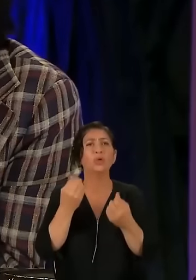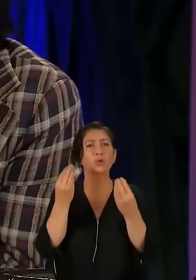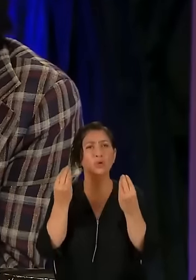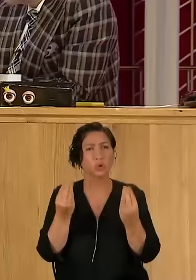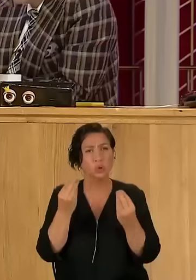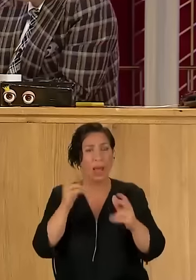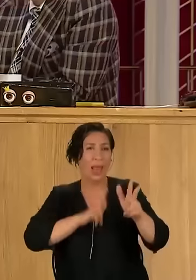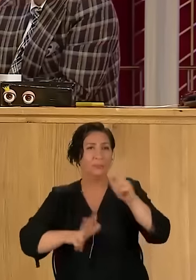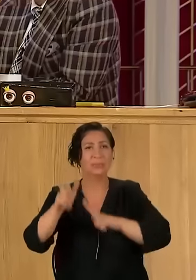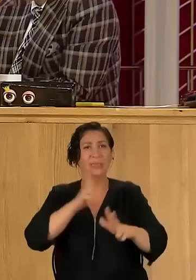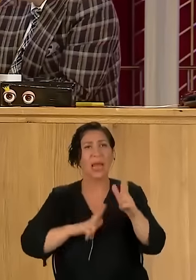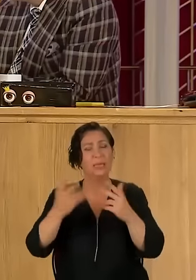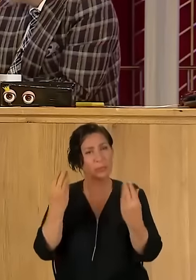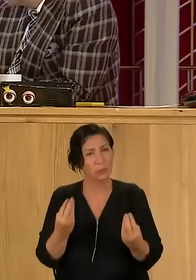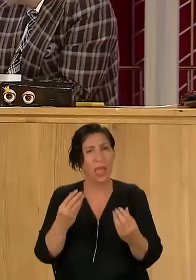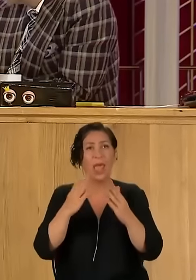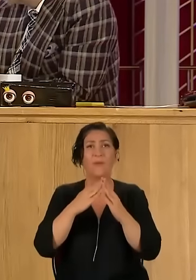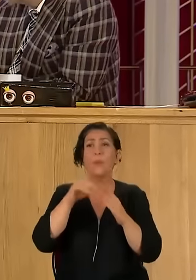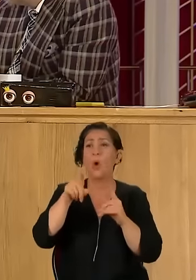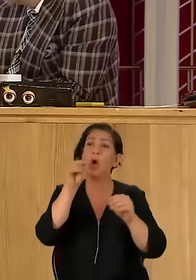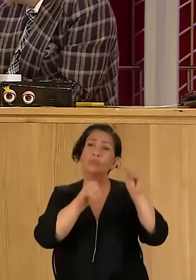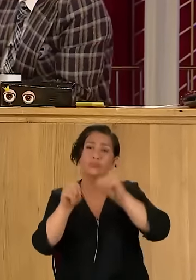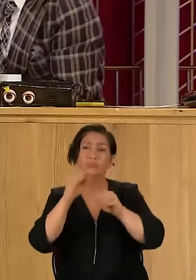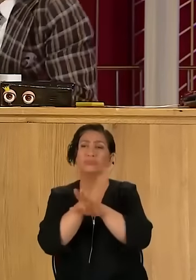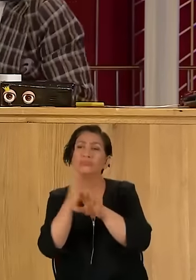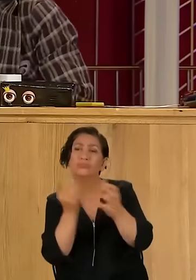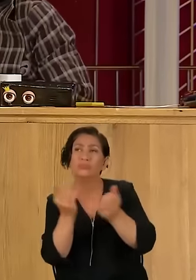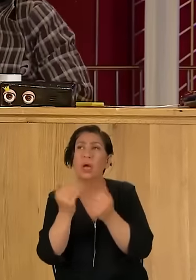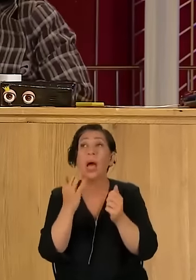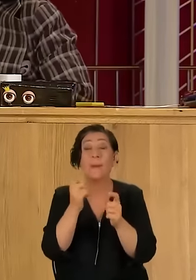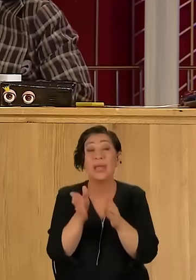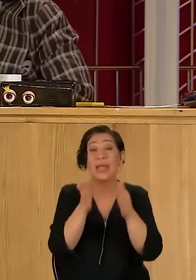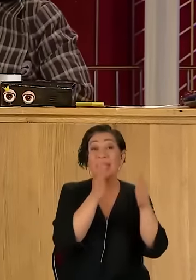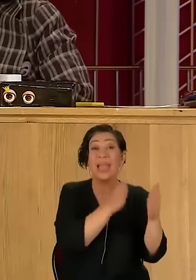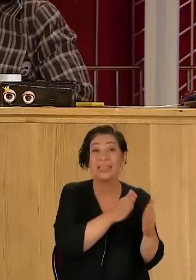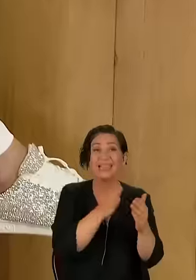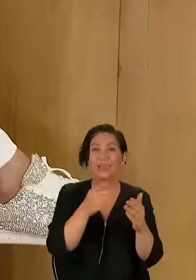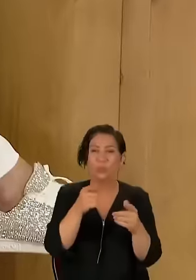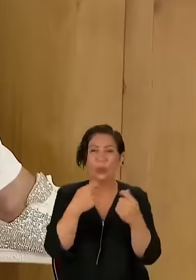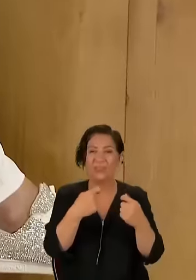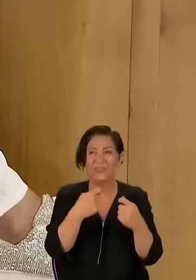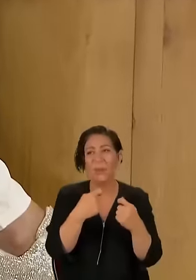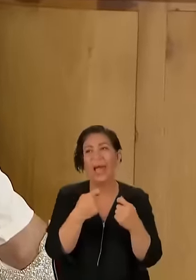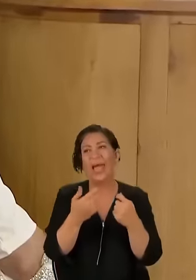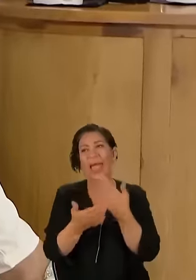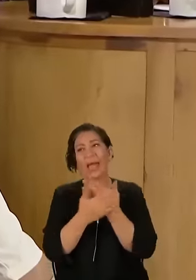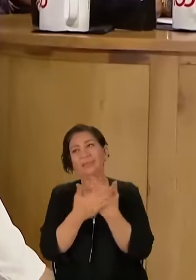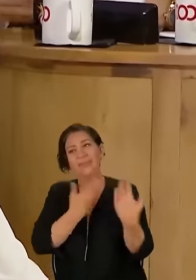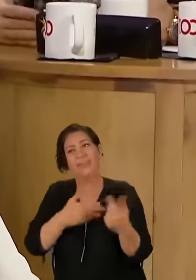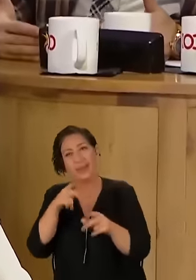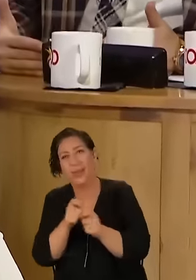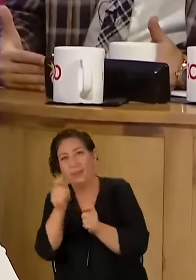güzel elbiseler giyiyorum. Evimi şöyle şimdi döşüyorum falan filan. Ama bir yandan bunun bir sağlaması var benim için. Yani